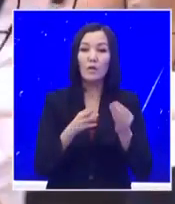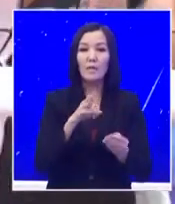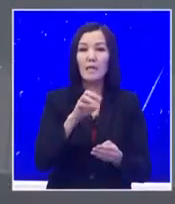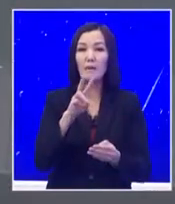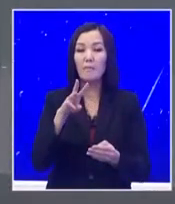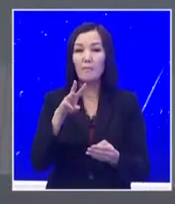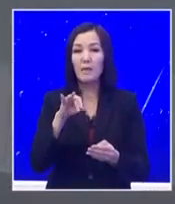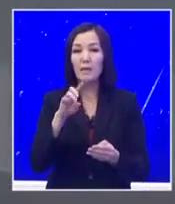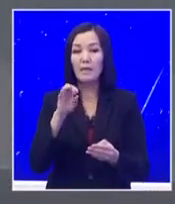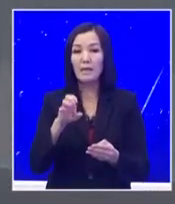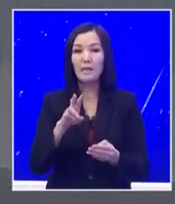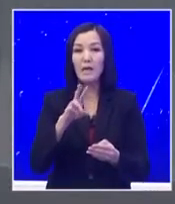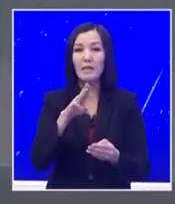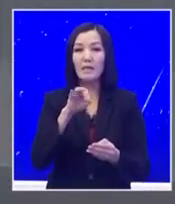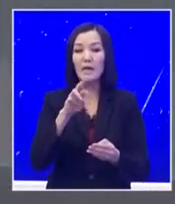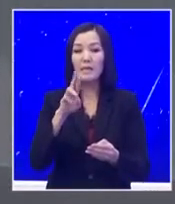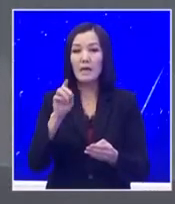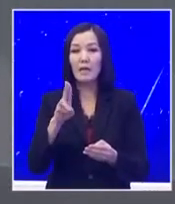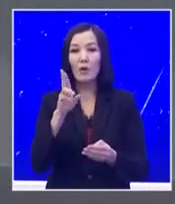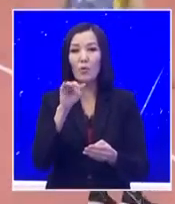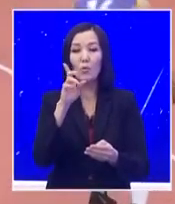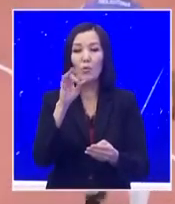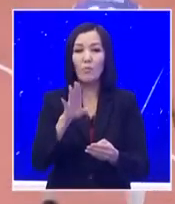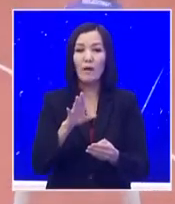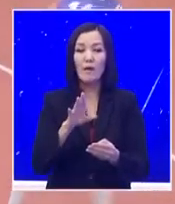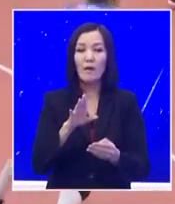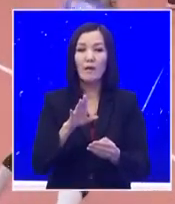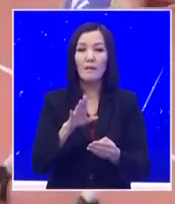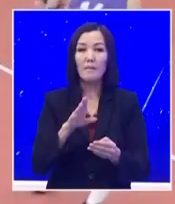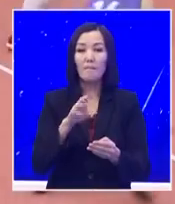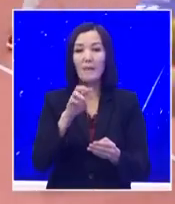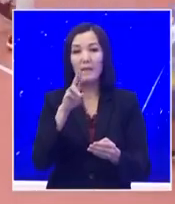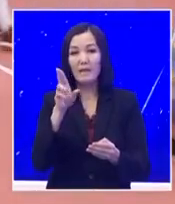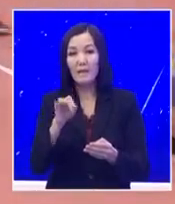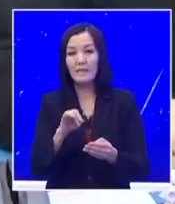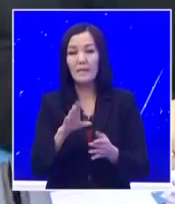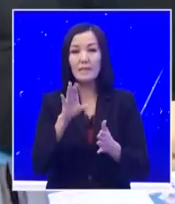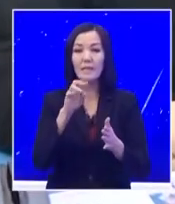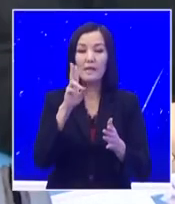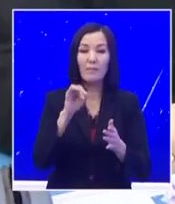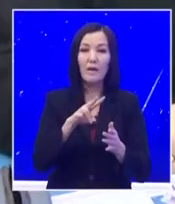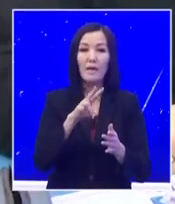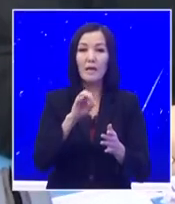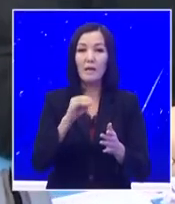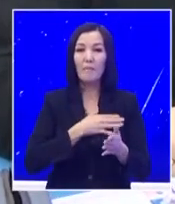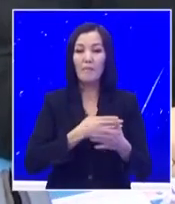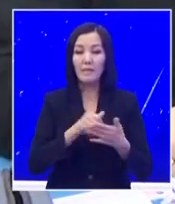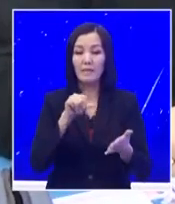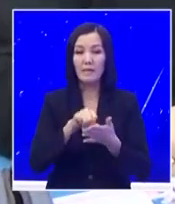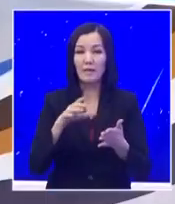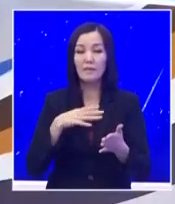Сағынбаева, Татьяна Никитина және кубалық Иоана Паласио Мендеса мен сербиялық Сара Лоза белсенділігімен көзге